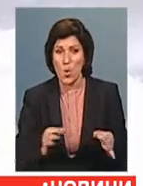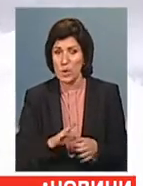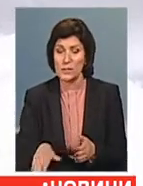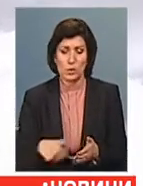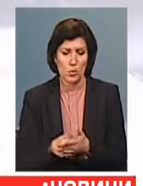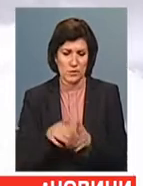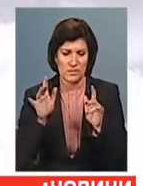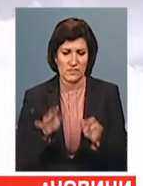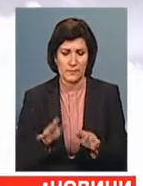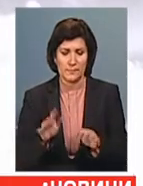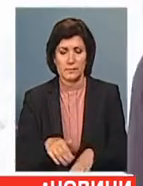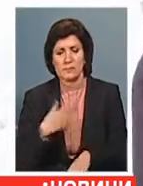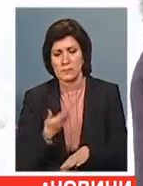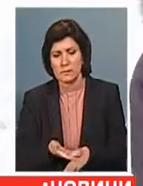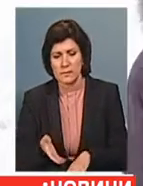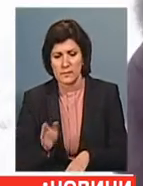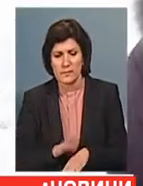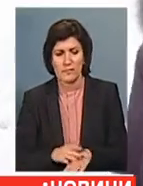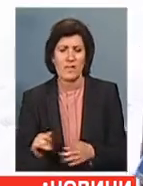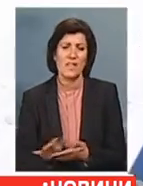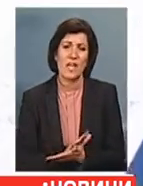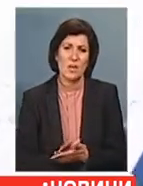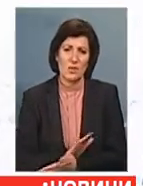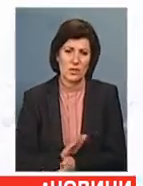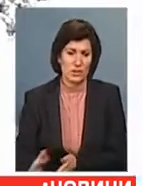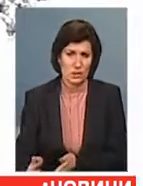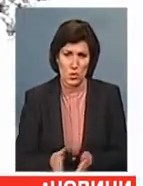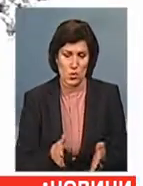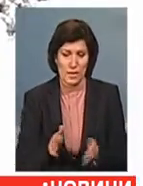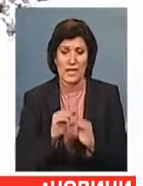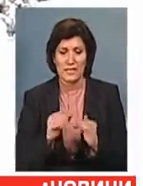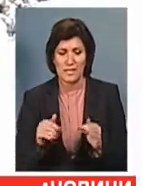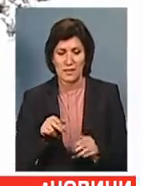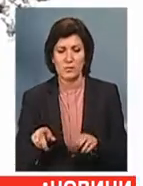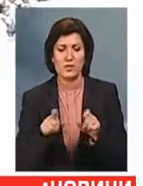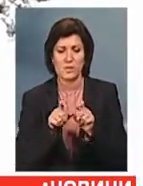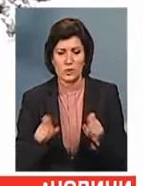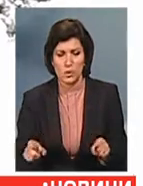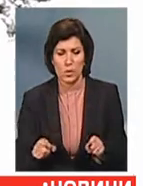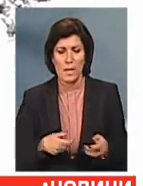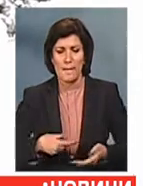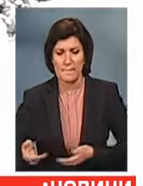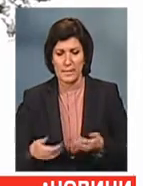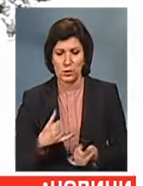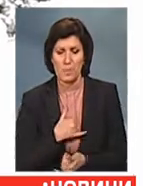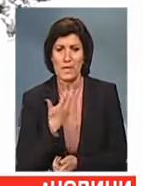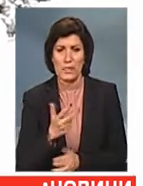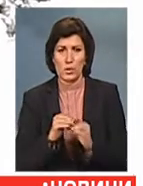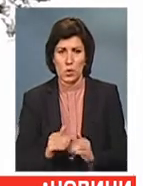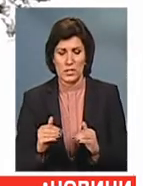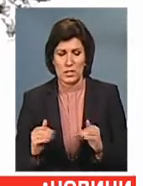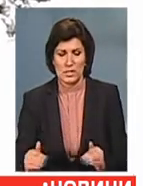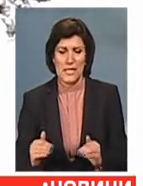досі у снігу. Важко, то не розчищені доріжки. Діти пішли в школу пішки, у мене троє